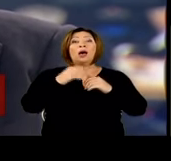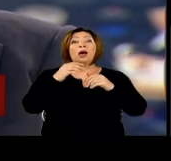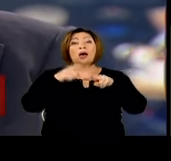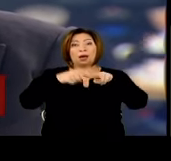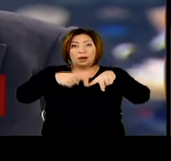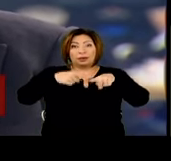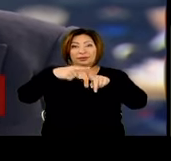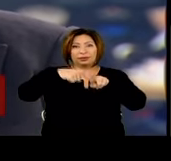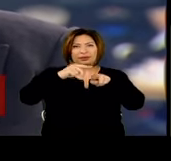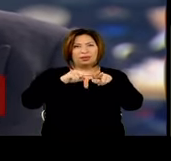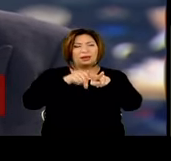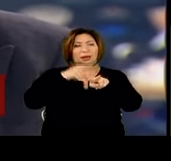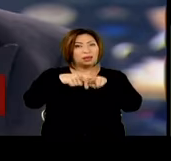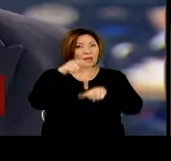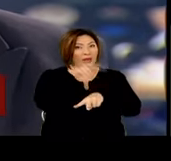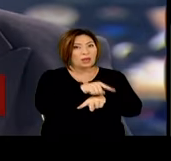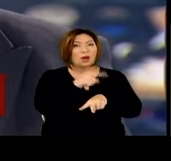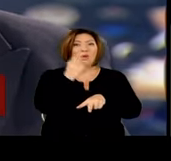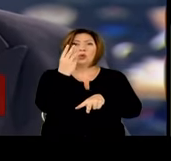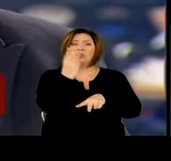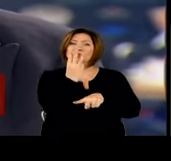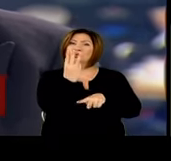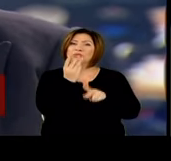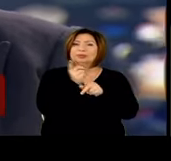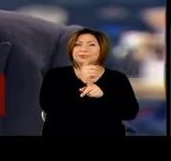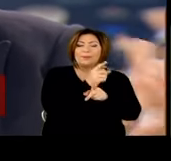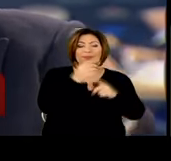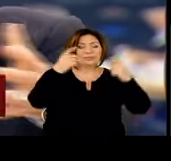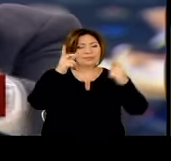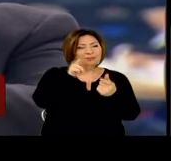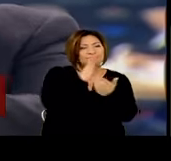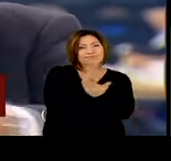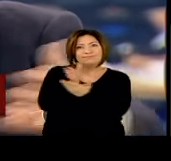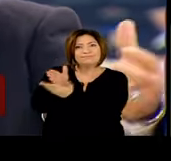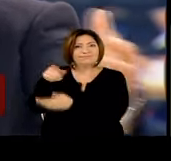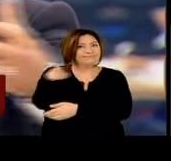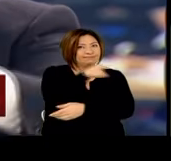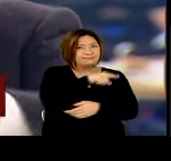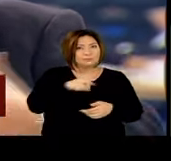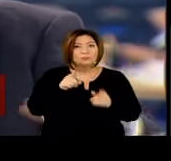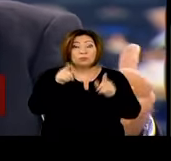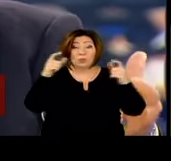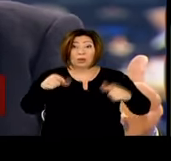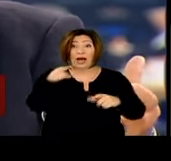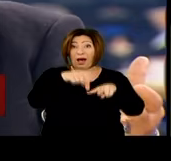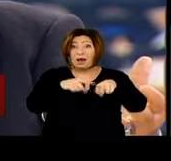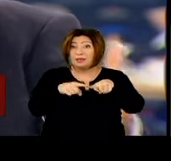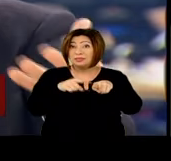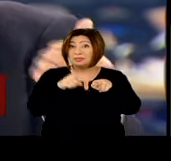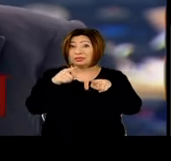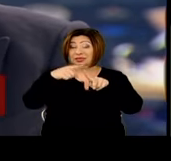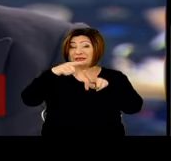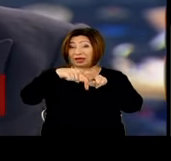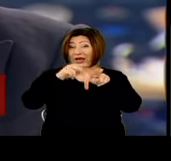Antakya, bizim bildiğimiz 3 semavi dinin mabetleri ve bütün o